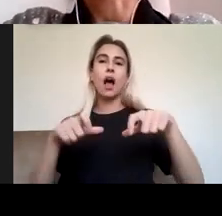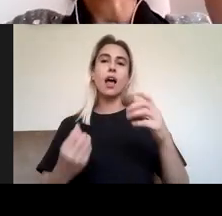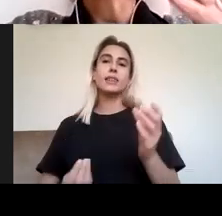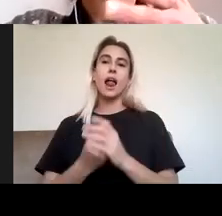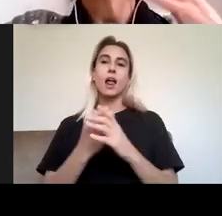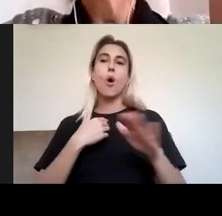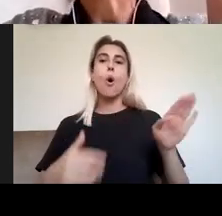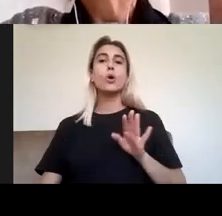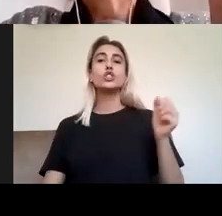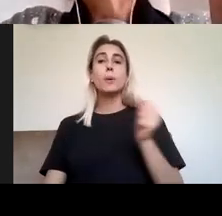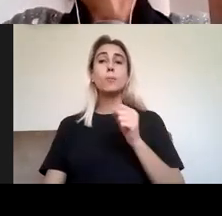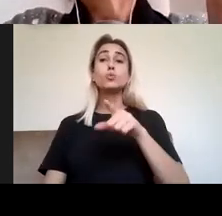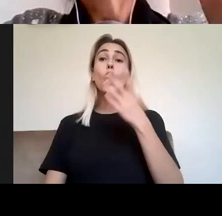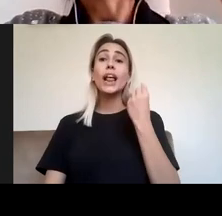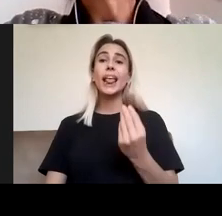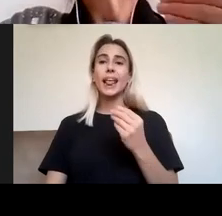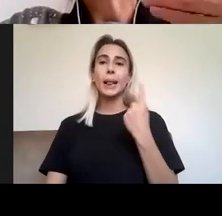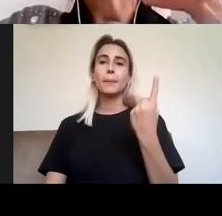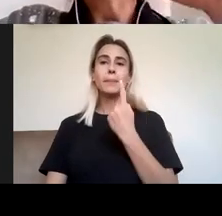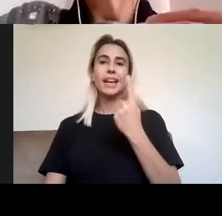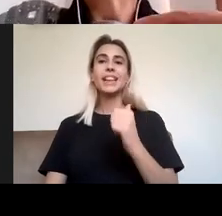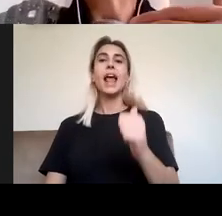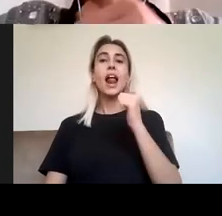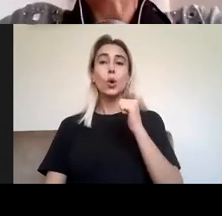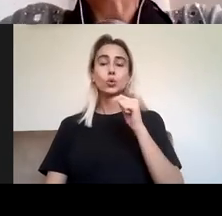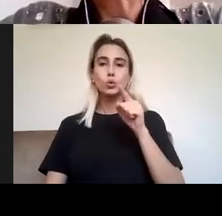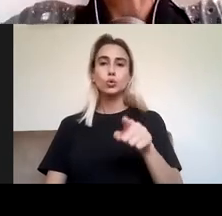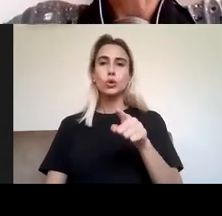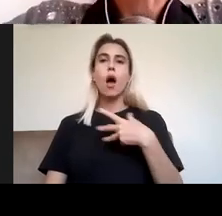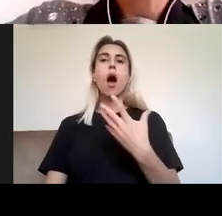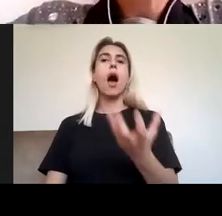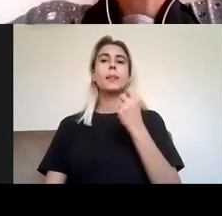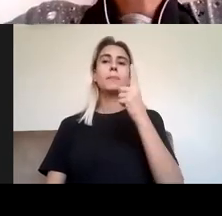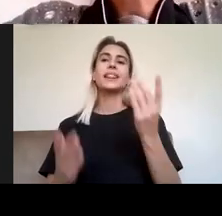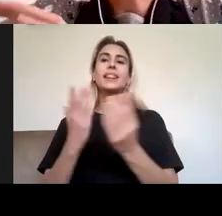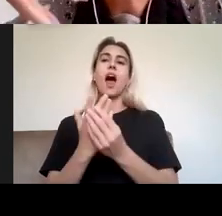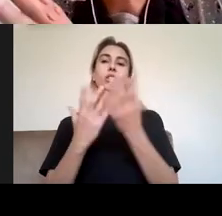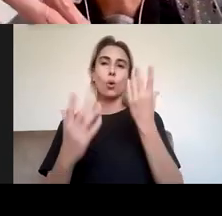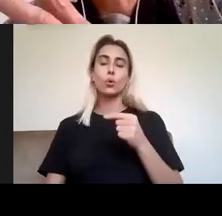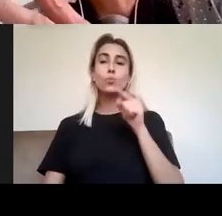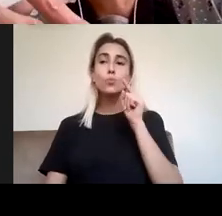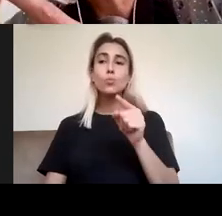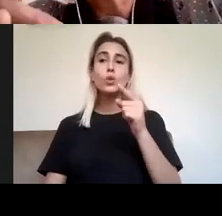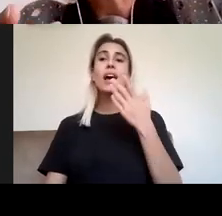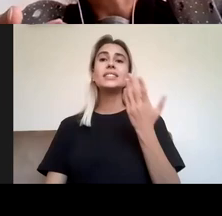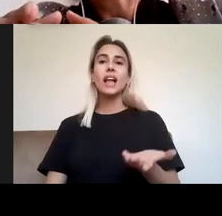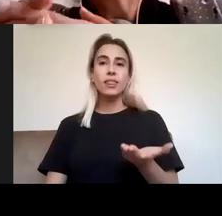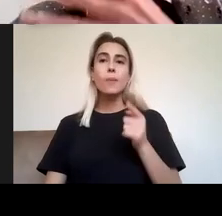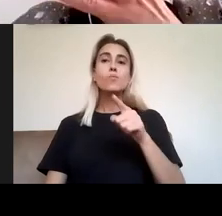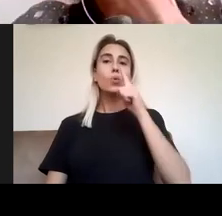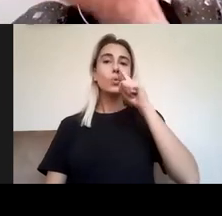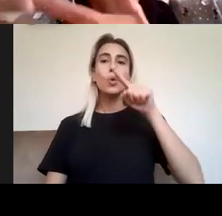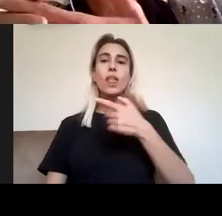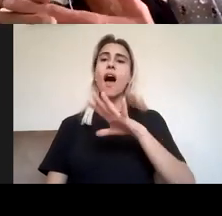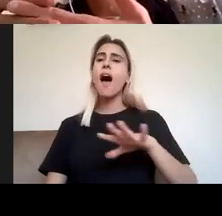öğrencilerle beraber ve bu çok iyi bir geri dönüş olarak iyi geri dönüşler aldığım bir ders de oldu. Burada zaten bu noktada herkes